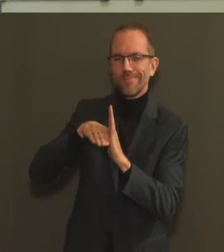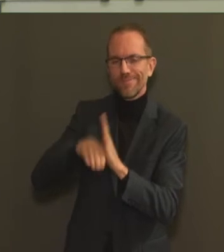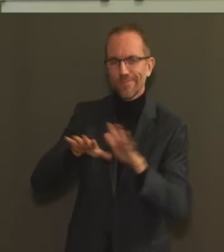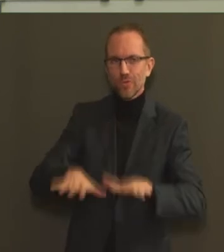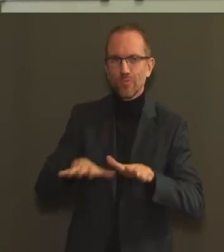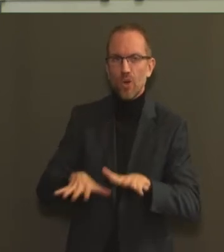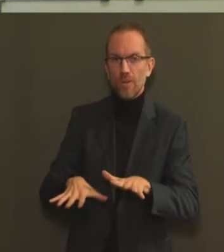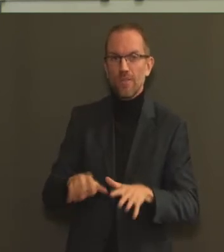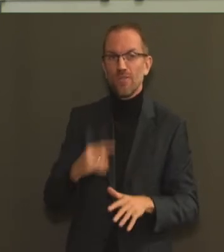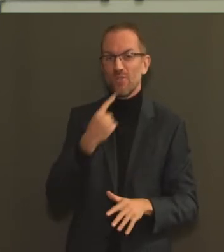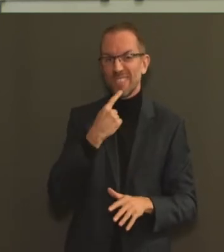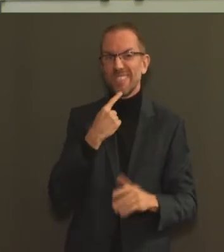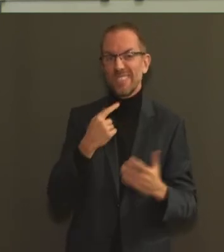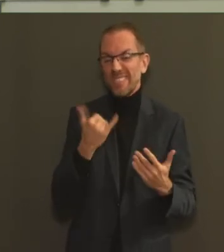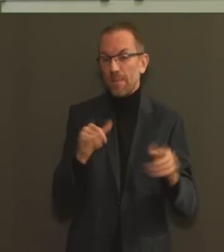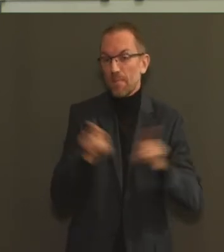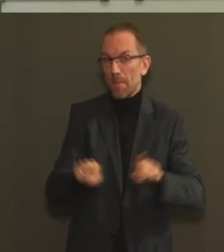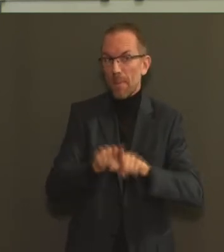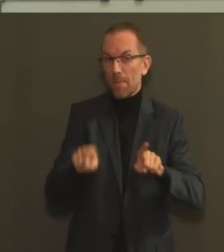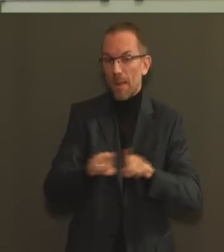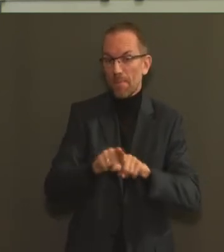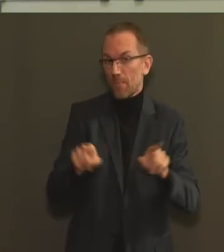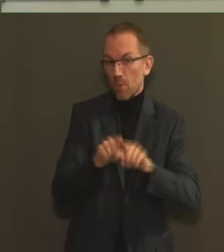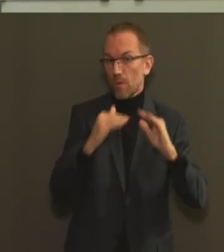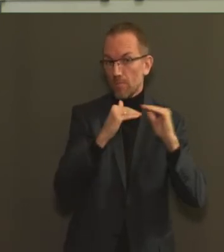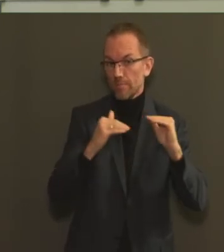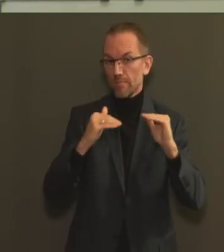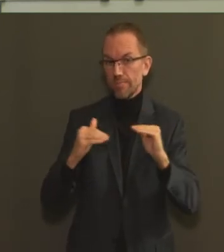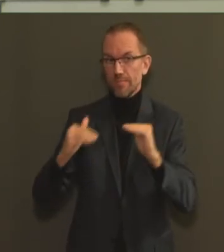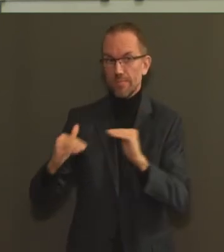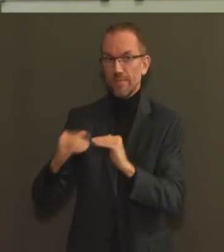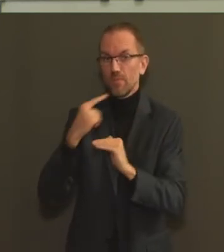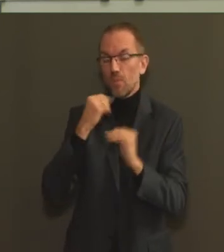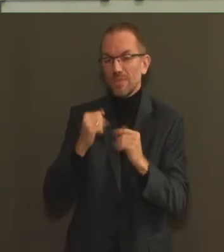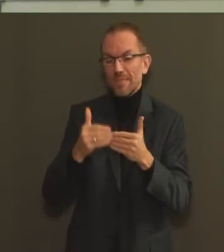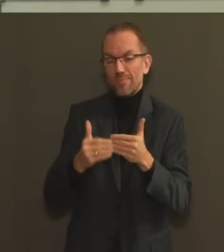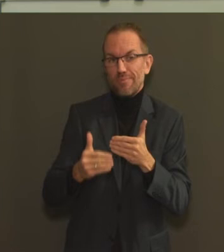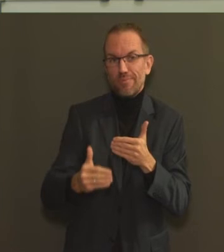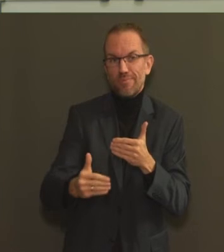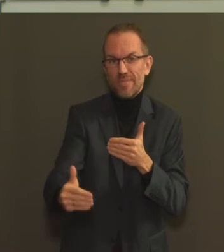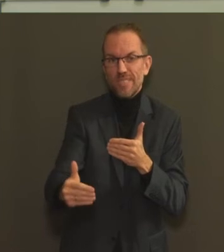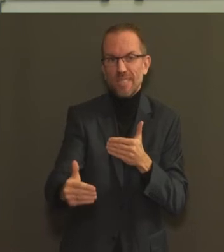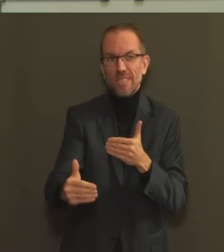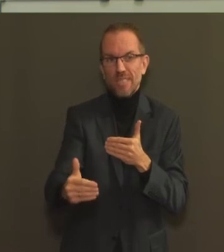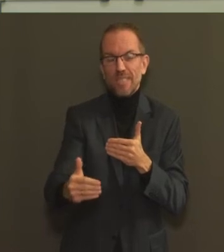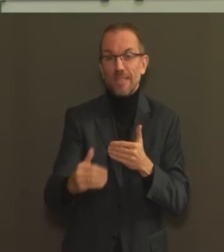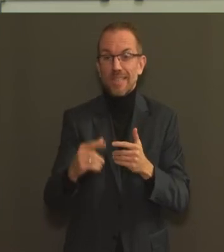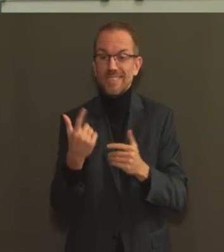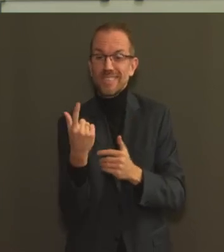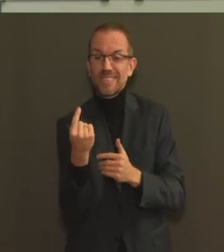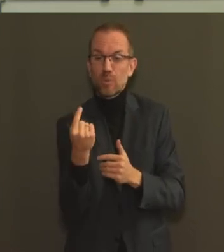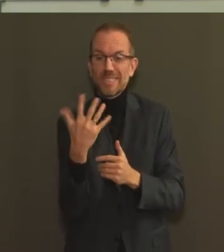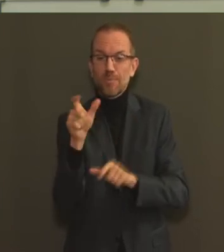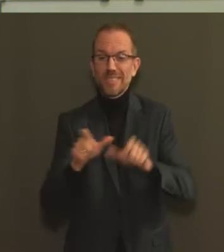ceci continue au rythme actuel, le fait d'atteindre les 75 admissions par jour seulement dans la